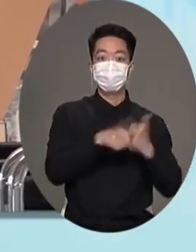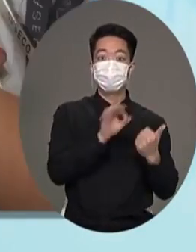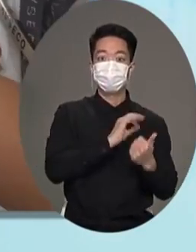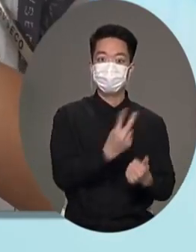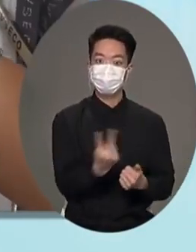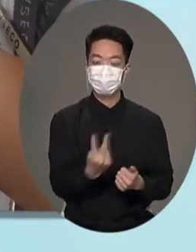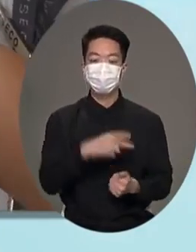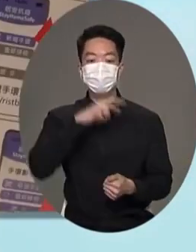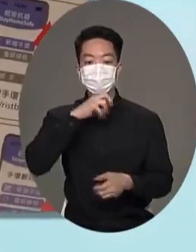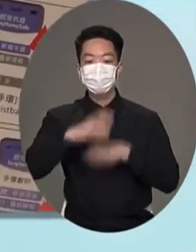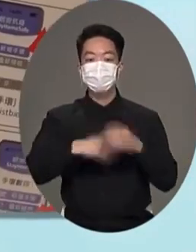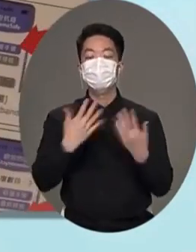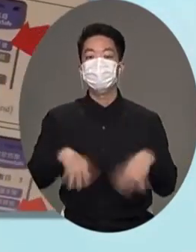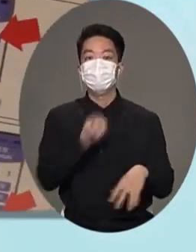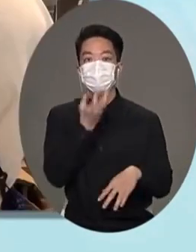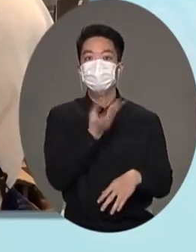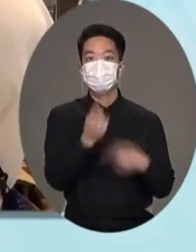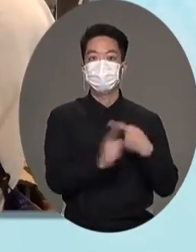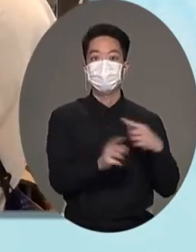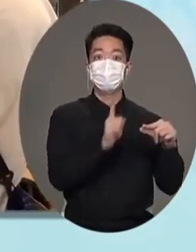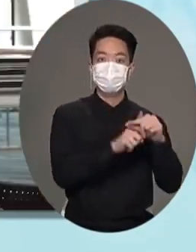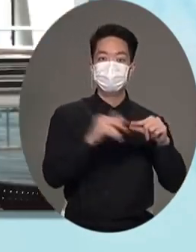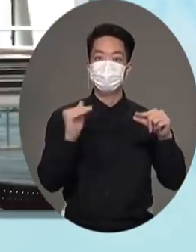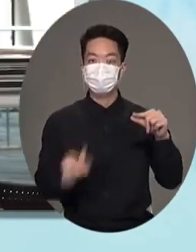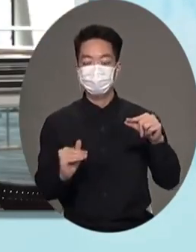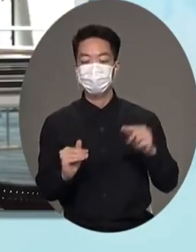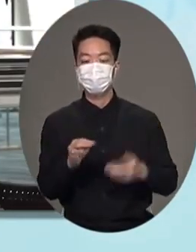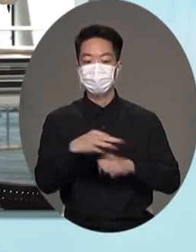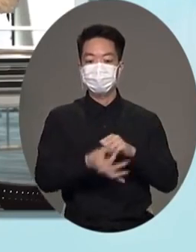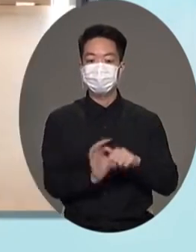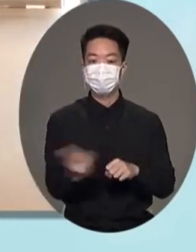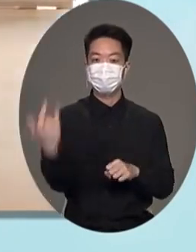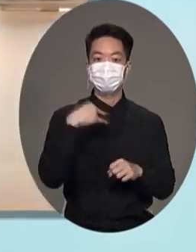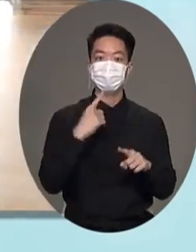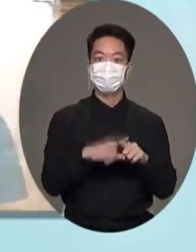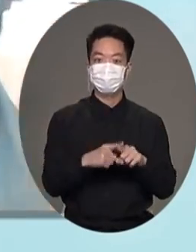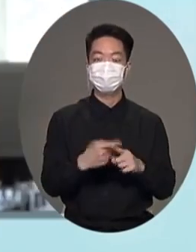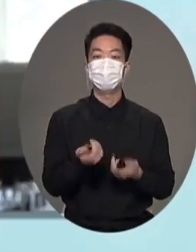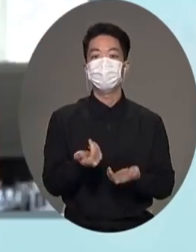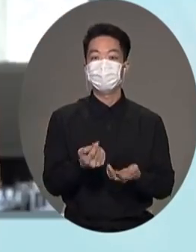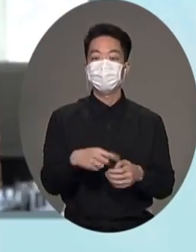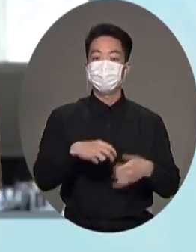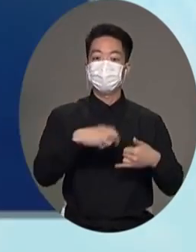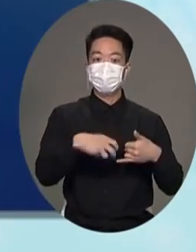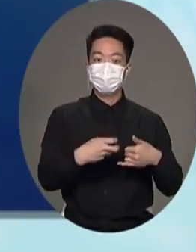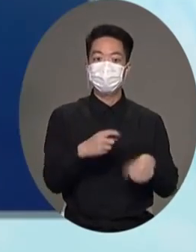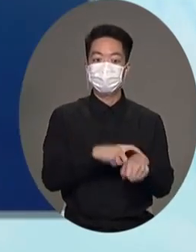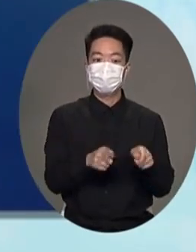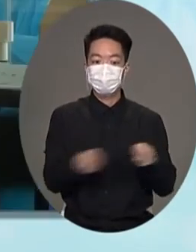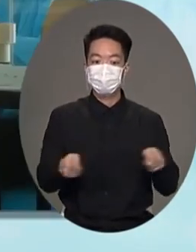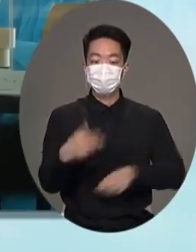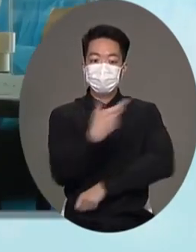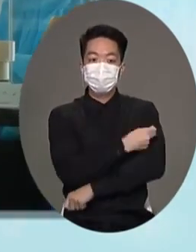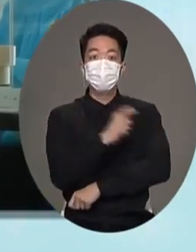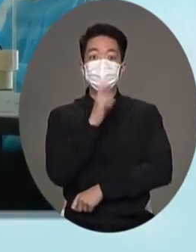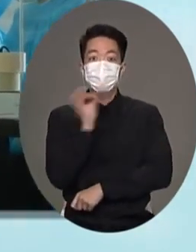会之后就建议收紧中风险和低风险地区入境人士的检疫期，无论有没有打针或者验出抗